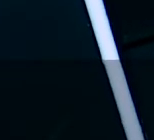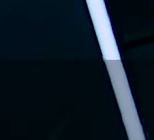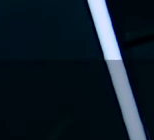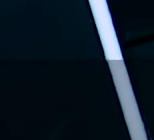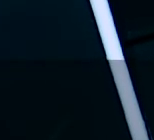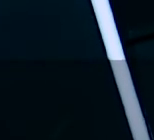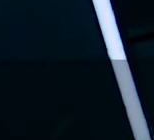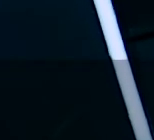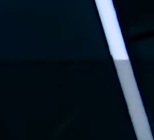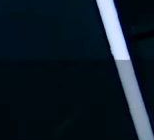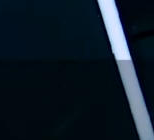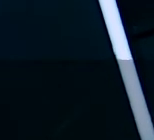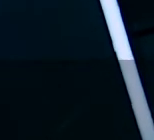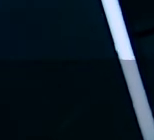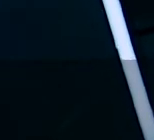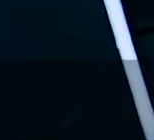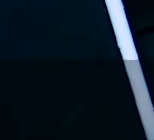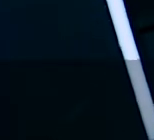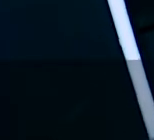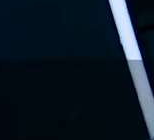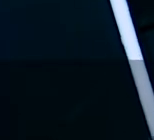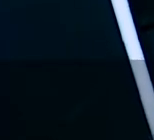שאם לא ייקחו שמן זית זך, כדי לבחון את